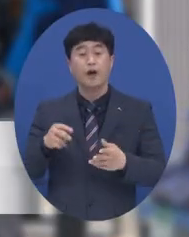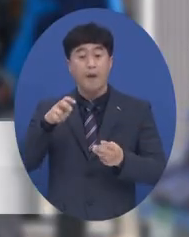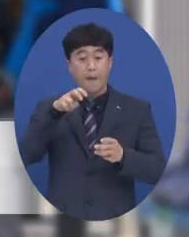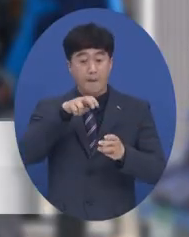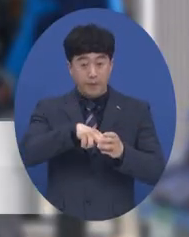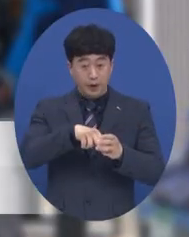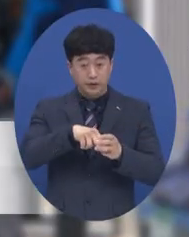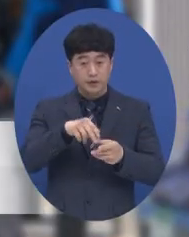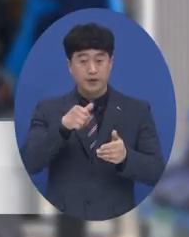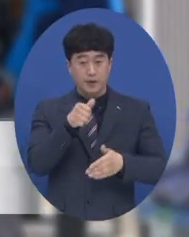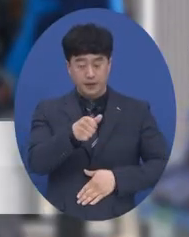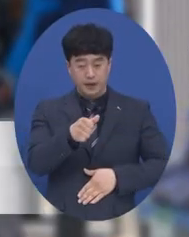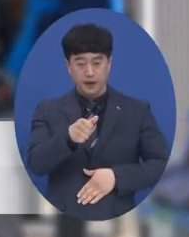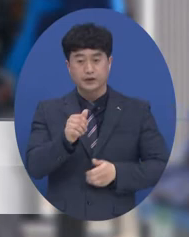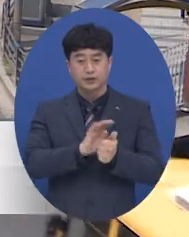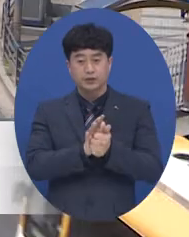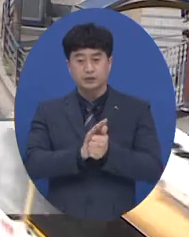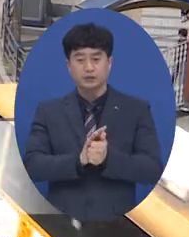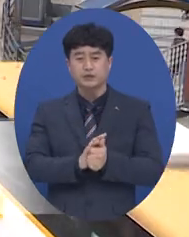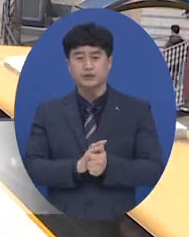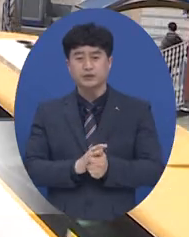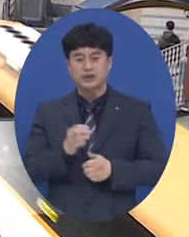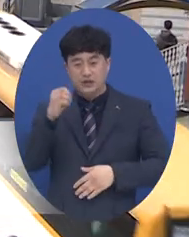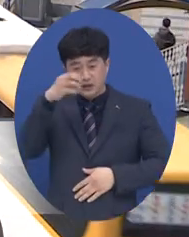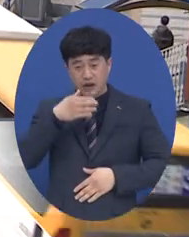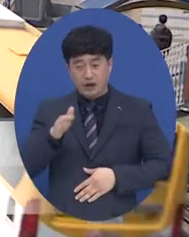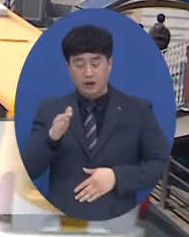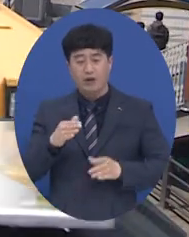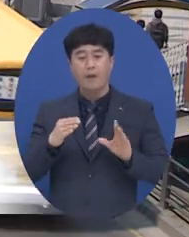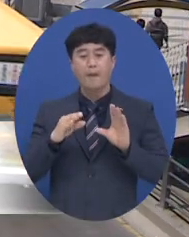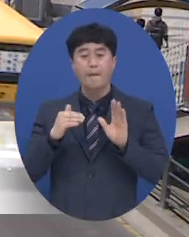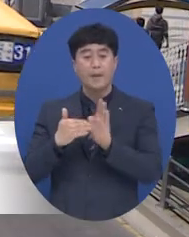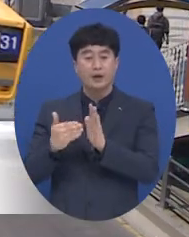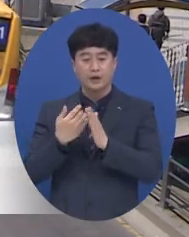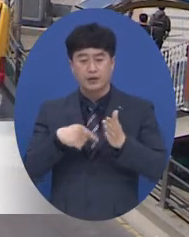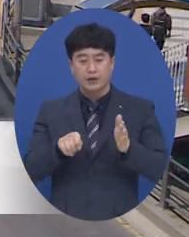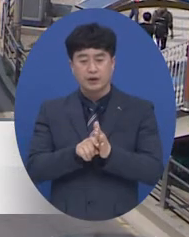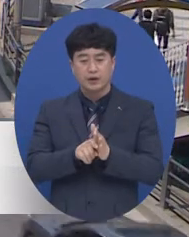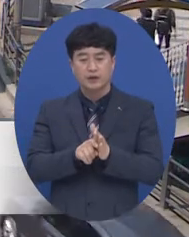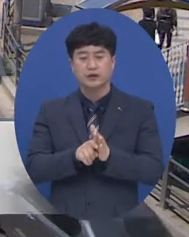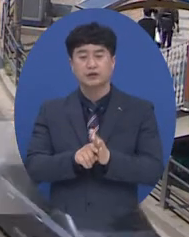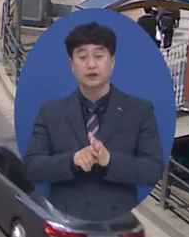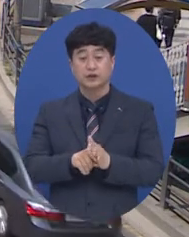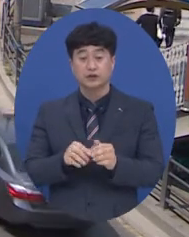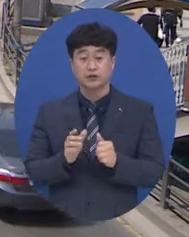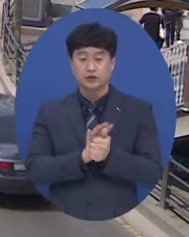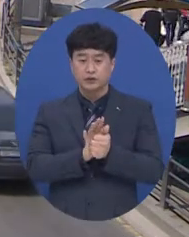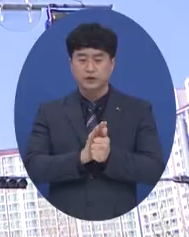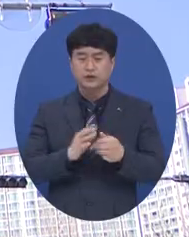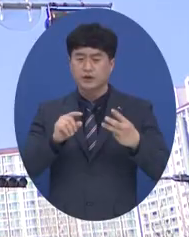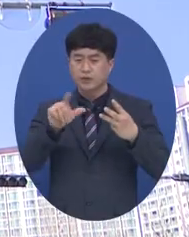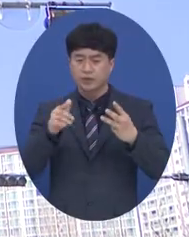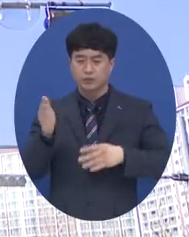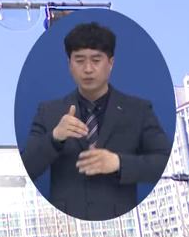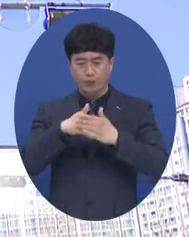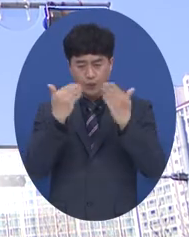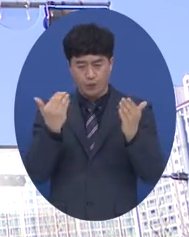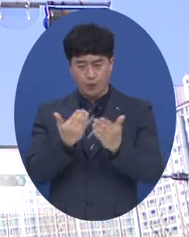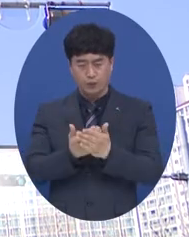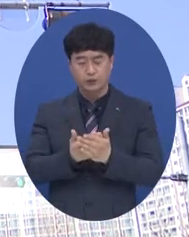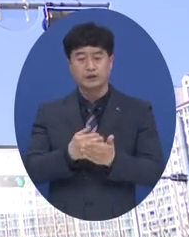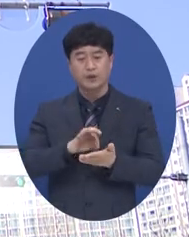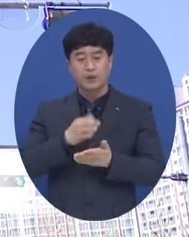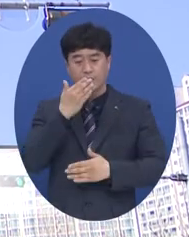를 줄이기 위한 승차 벨 서비스를 3월부터 경기도 전 시내 버스 노선에서 이용할 수 있습니다 승객이